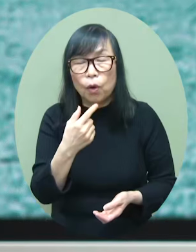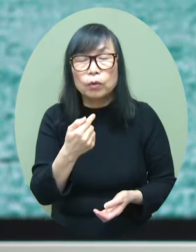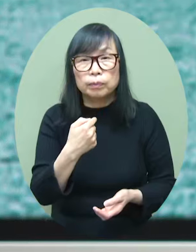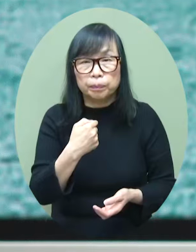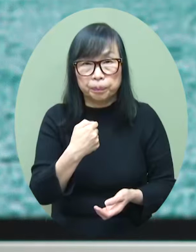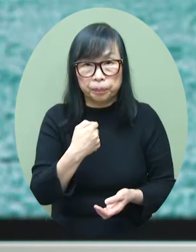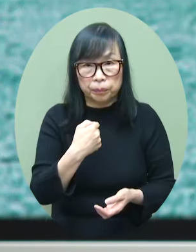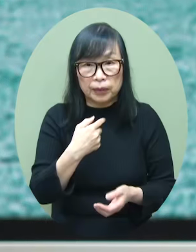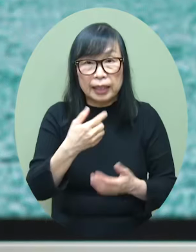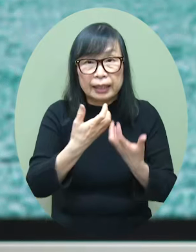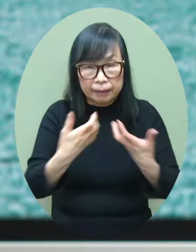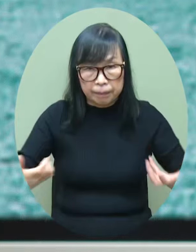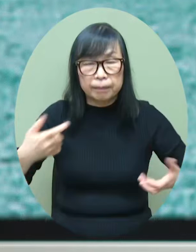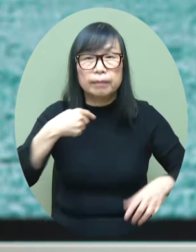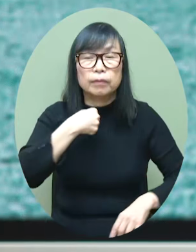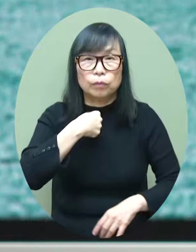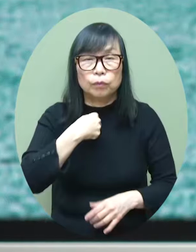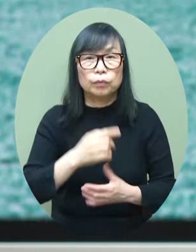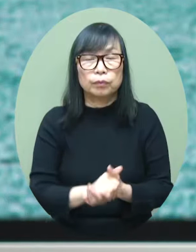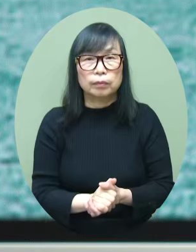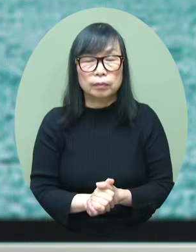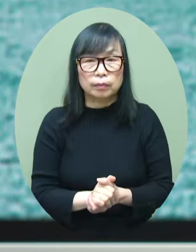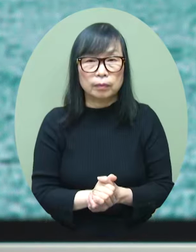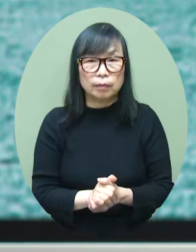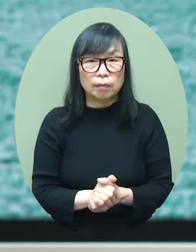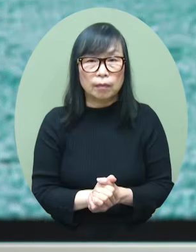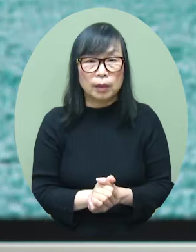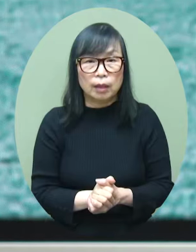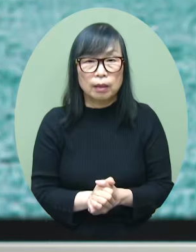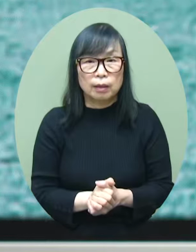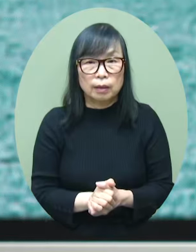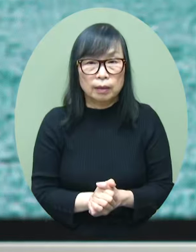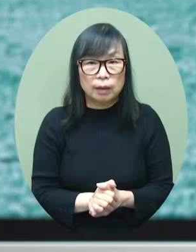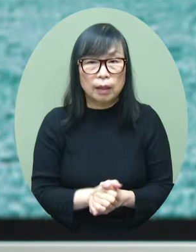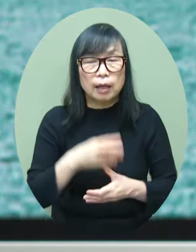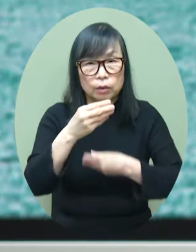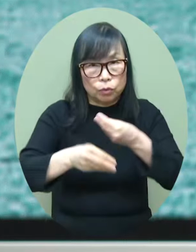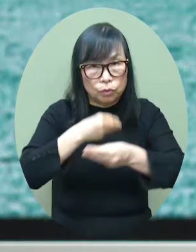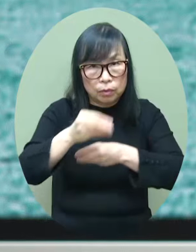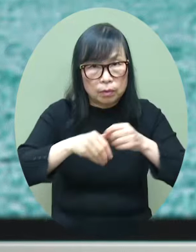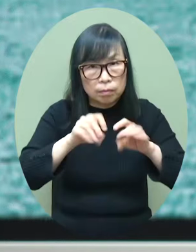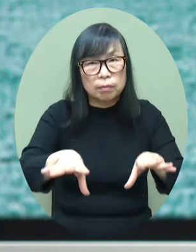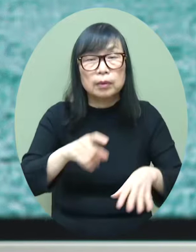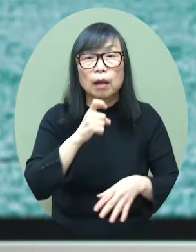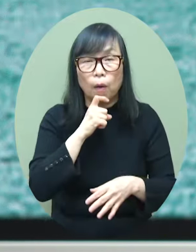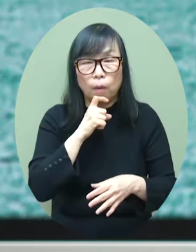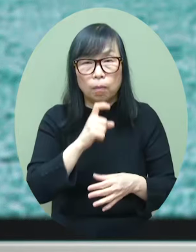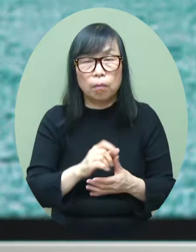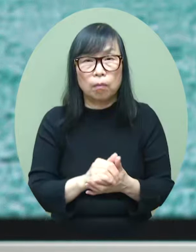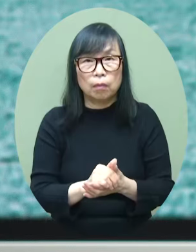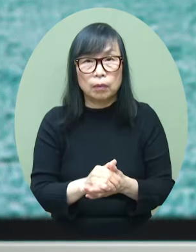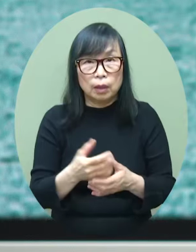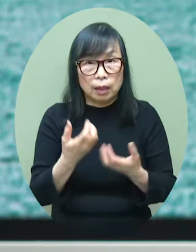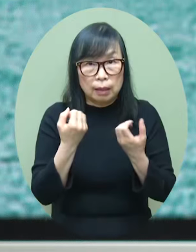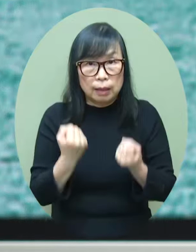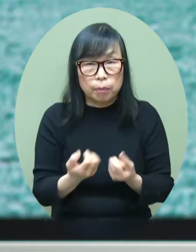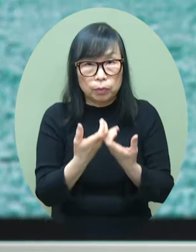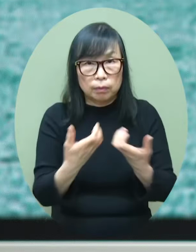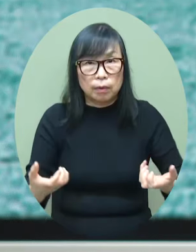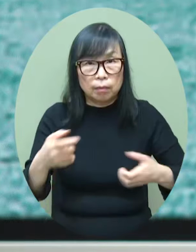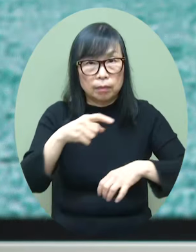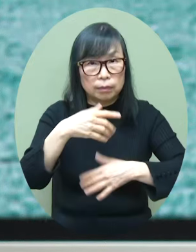呢、這個隔離嘅嚇，因為其實始終都有個傳染性啦。咁一般隔離嘅日子咧，